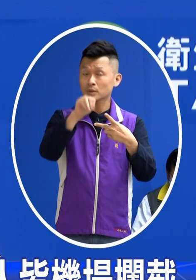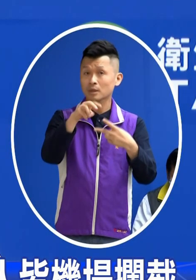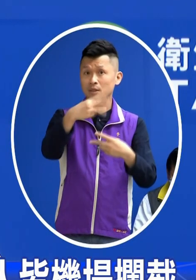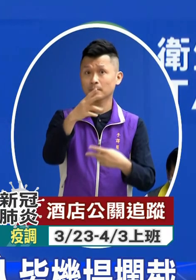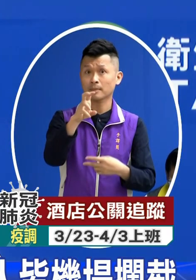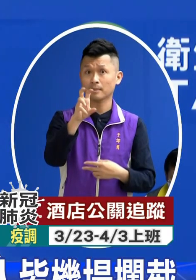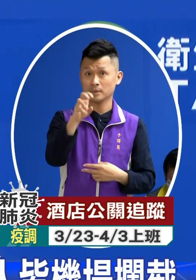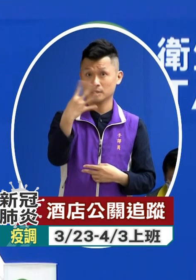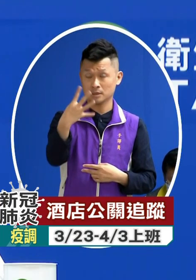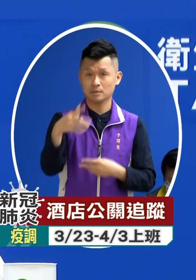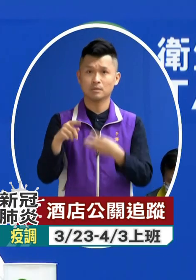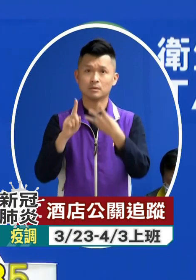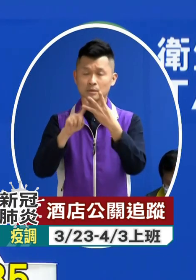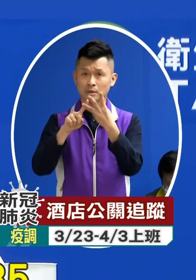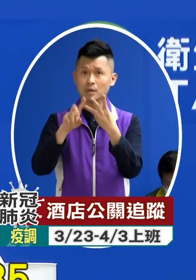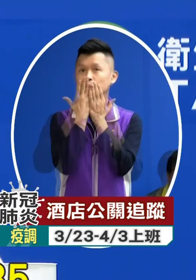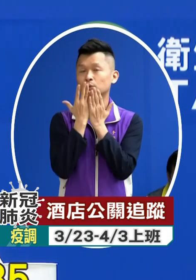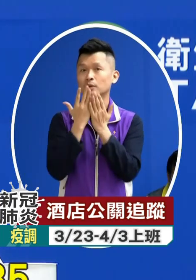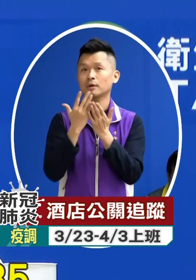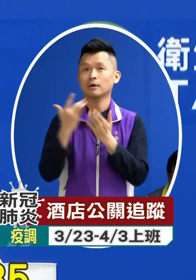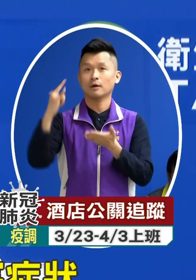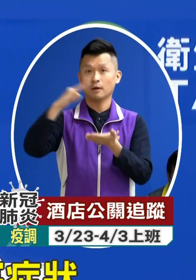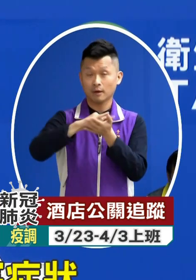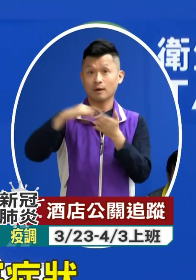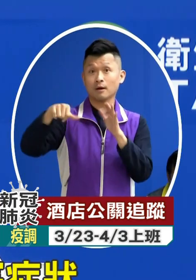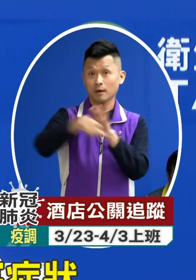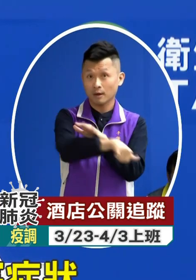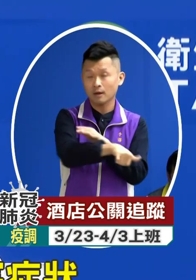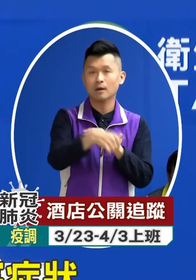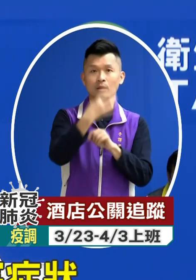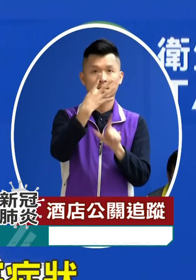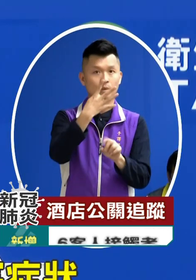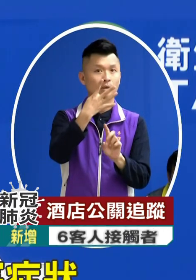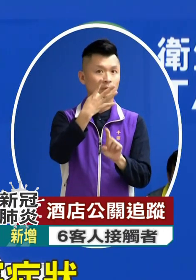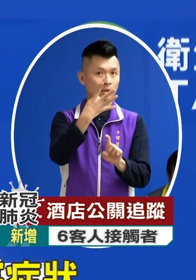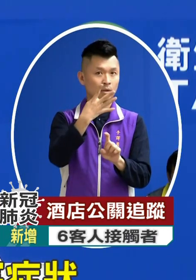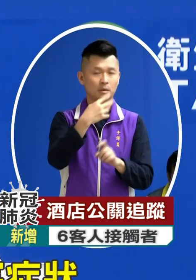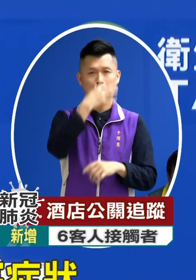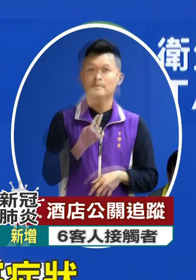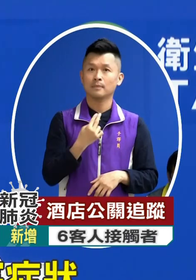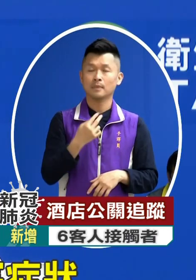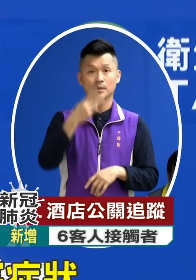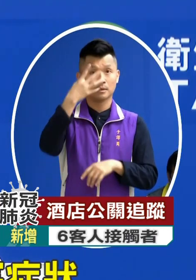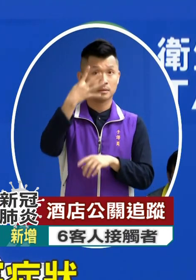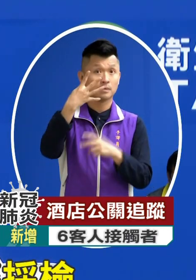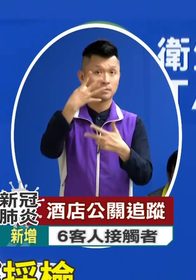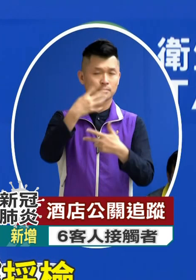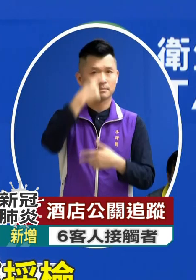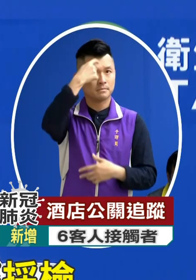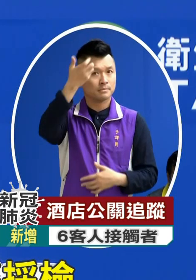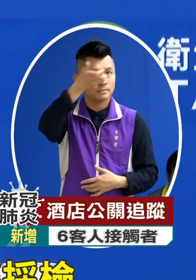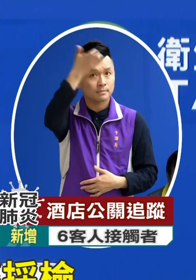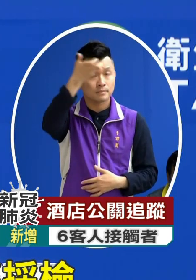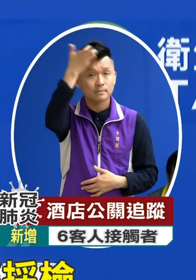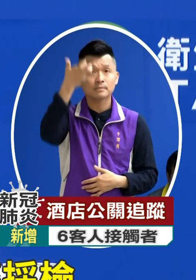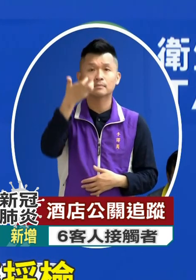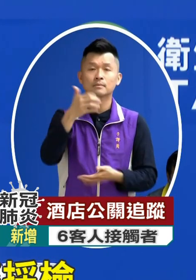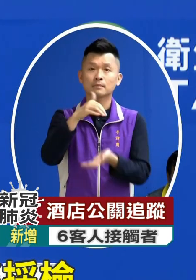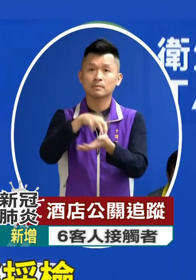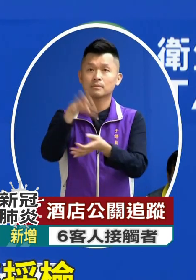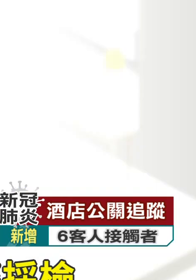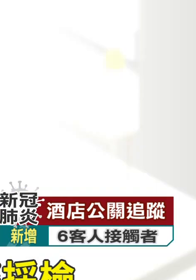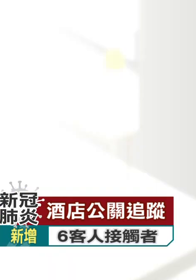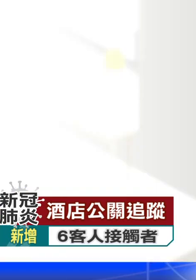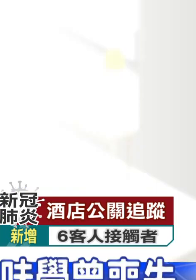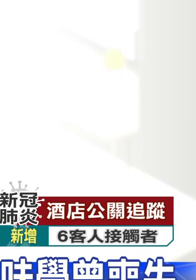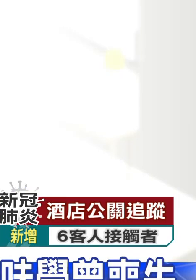触。 20多岁的女性，385，4月4号出现流鼻水、鼻塞的症状，那由卫生单位安排就医